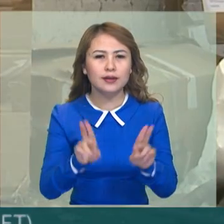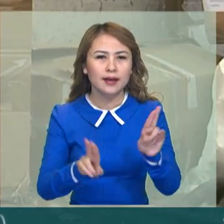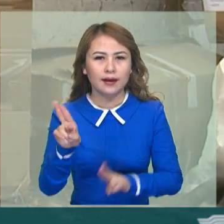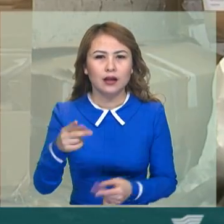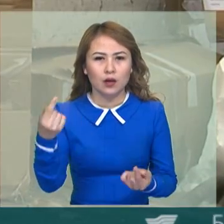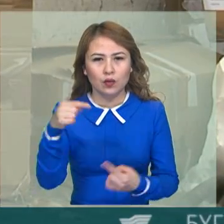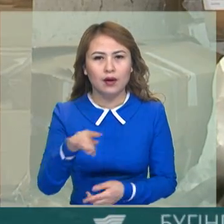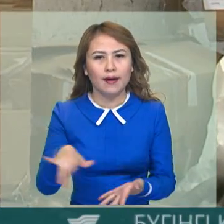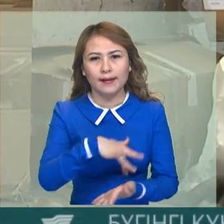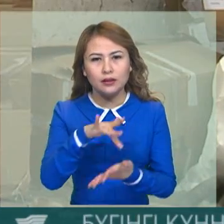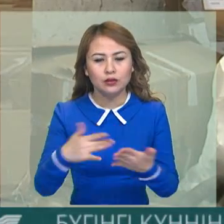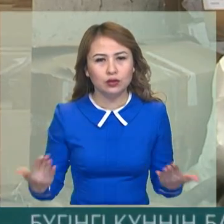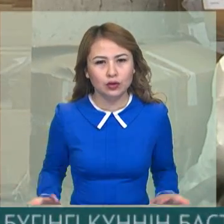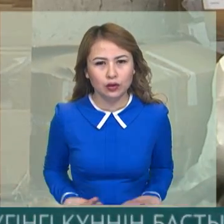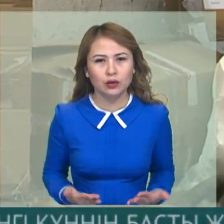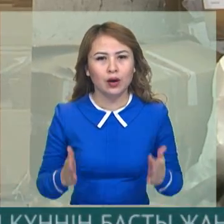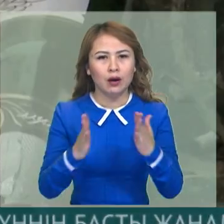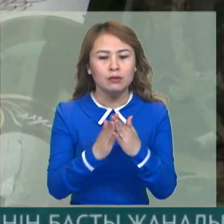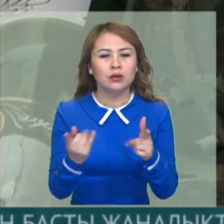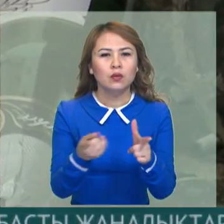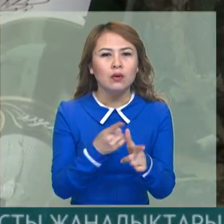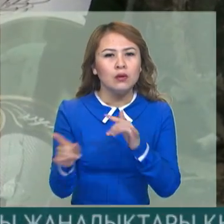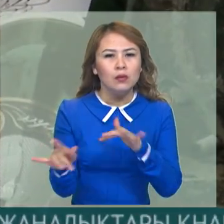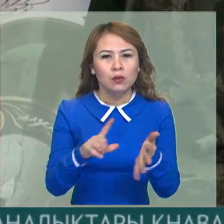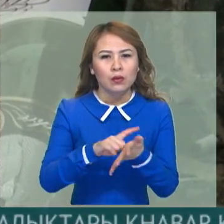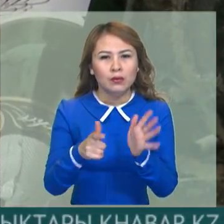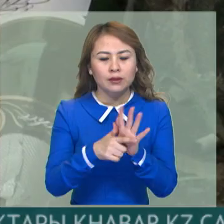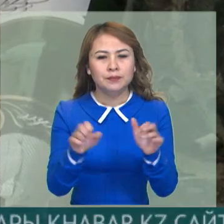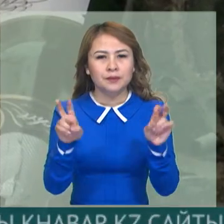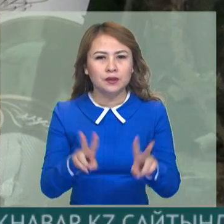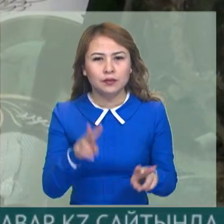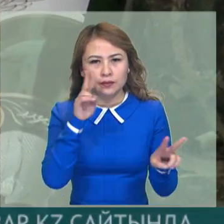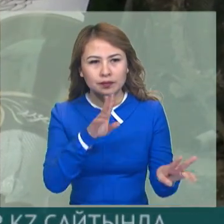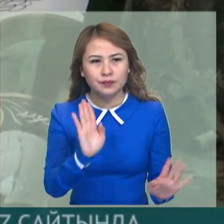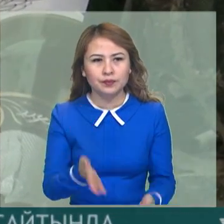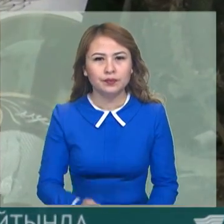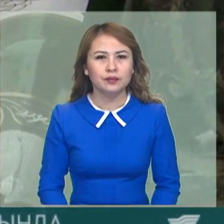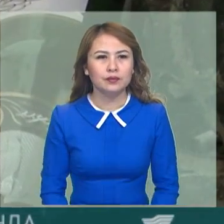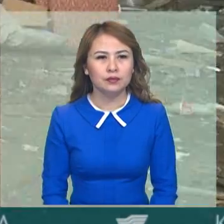ережеге сай атқарылуын қалалық тұрғын үй коммуналдық шаруашылығы бөлімінің мамандары қадағалайды.